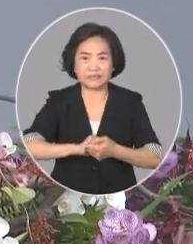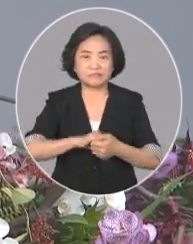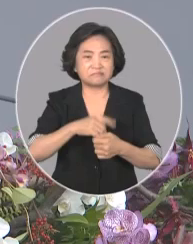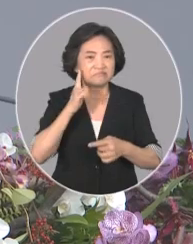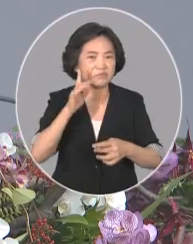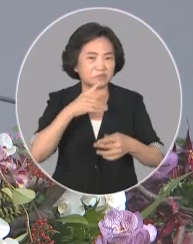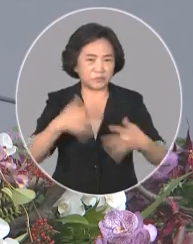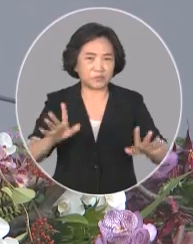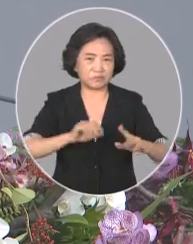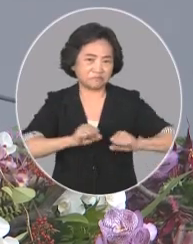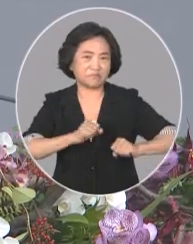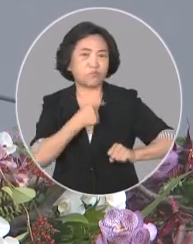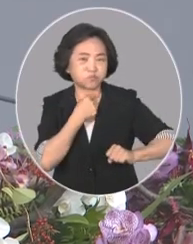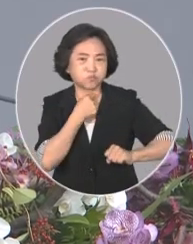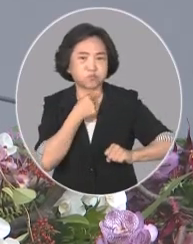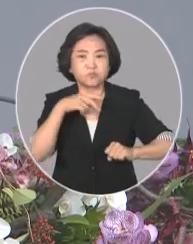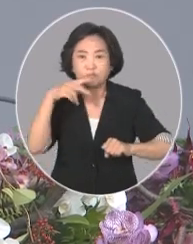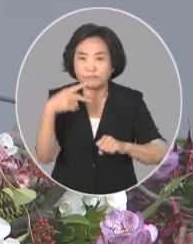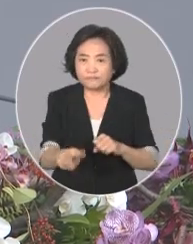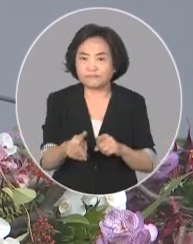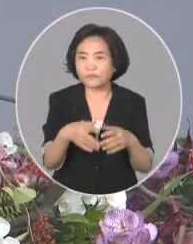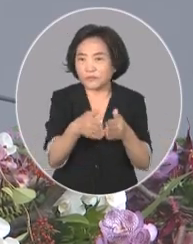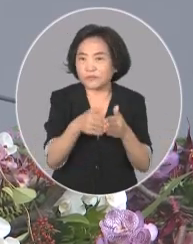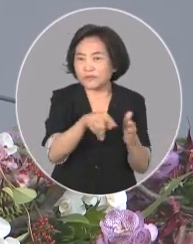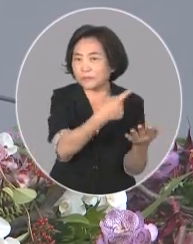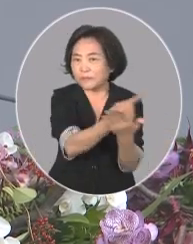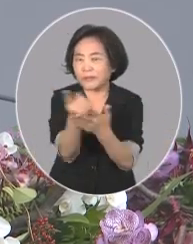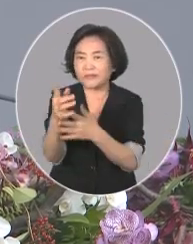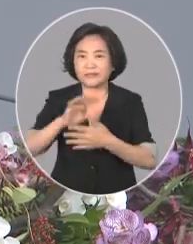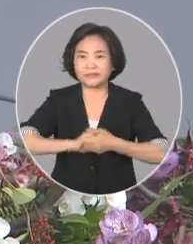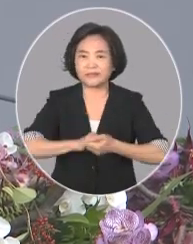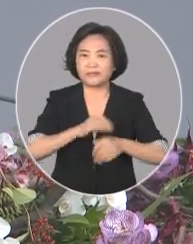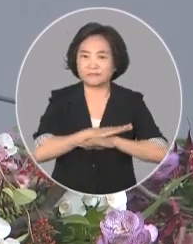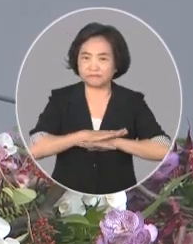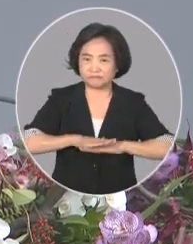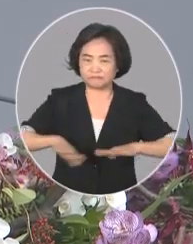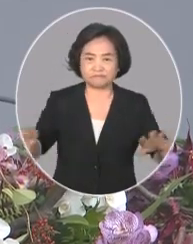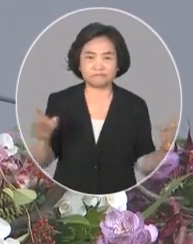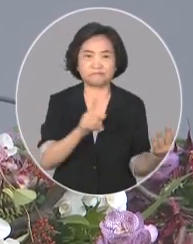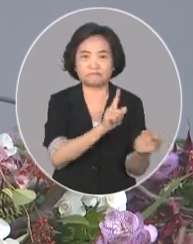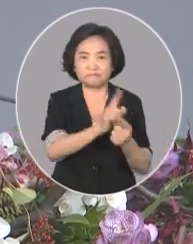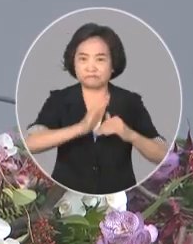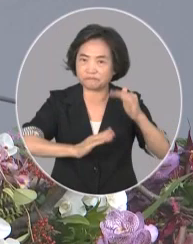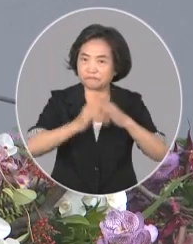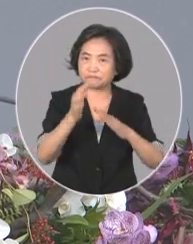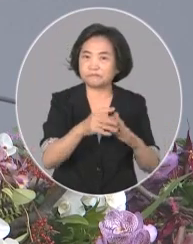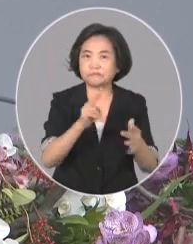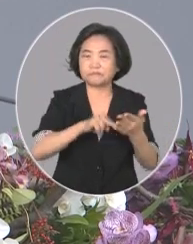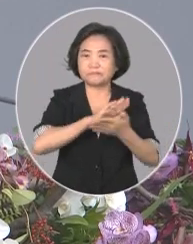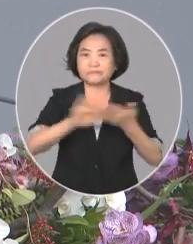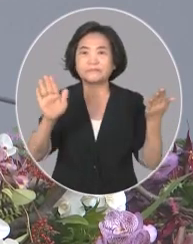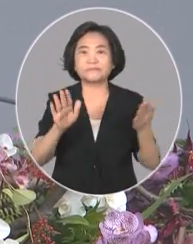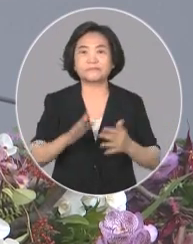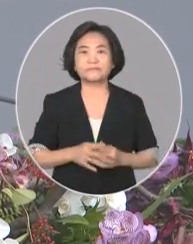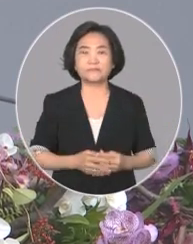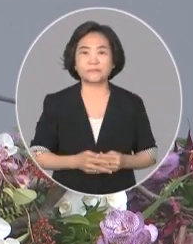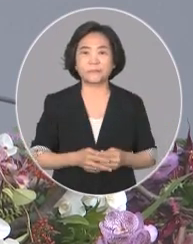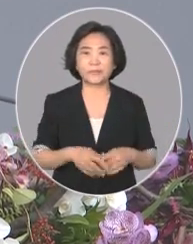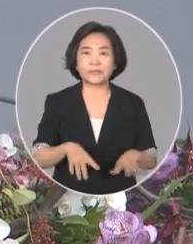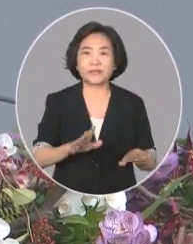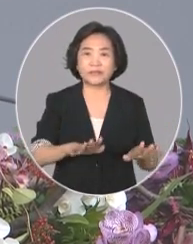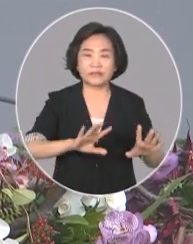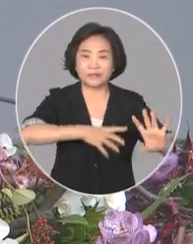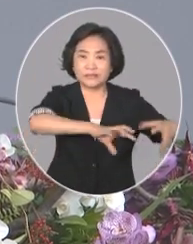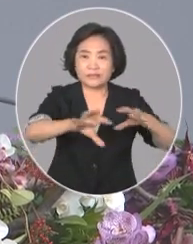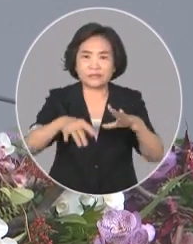ราต่อสู้ฝ่าฟันอุปสรรคจากสถานการณ์โรคระบาดมาได้หนทางข้างหน้าเต็มไปด้วยความท้าทายที่เพิ่มขึ้นหลายประเทศทั่วโลก